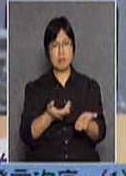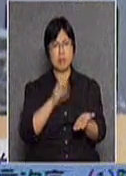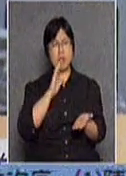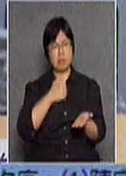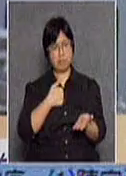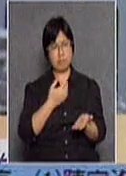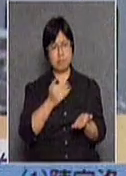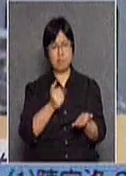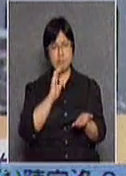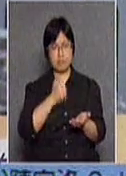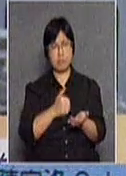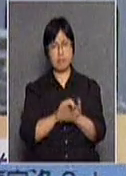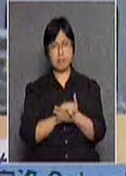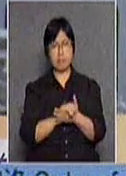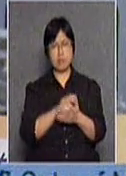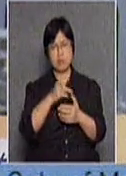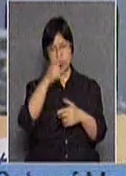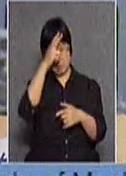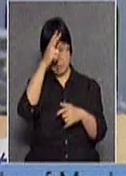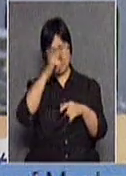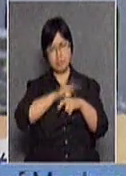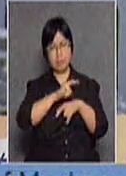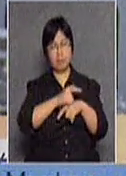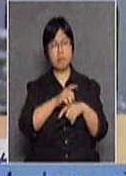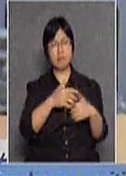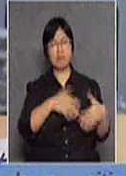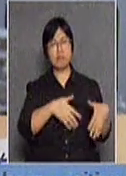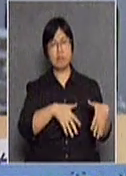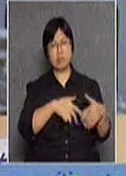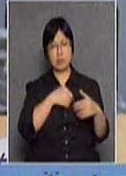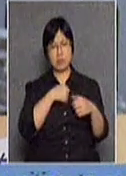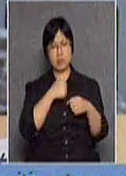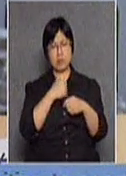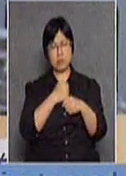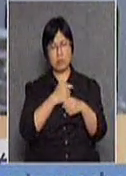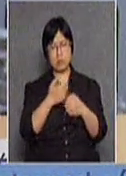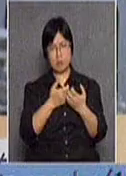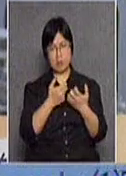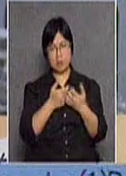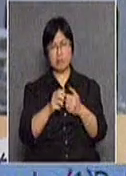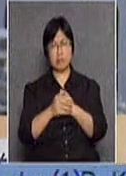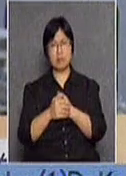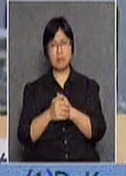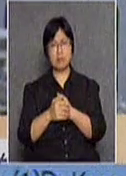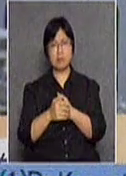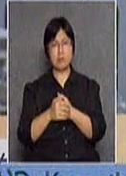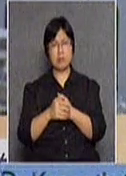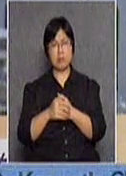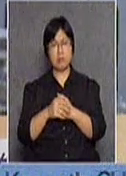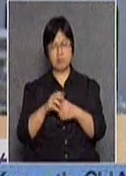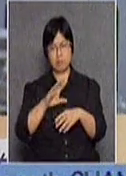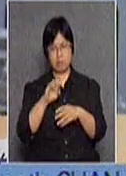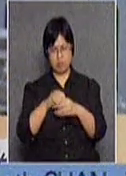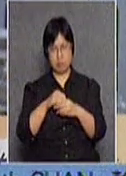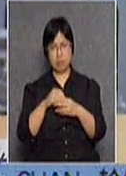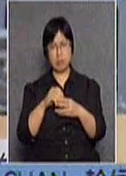喎，係咪？公積金我就唔搞佢啦。公積金因為呢個係做翻嚟嘅。好啦，總而言之咧，就係話